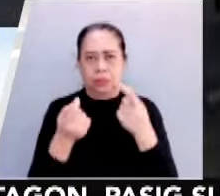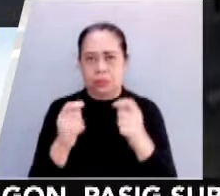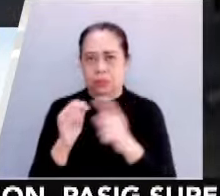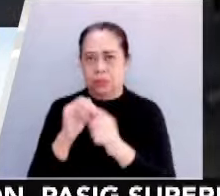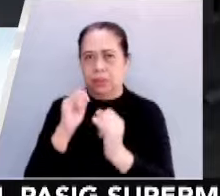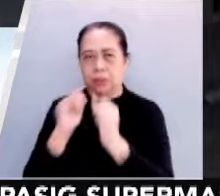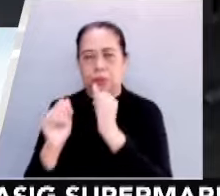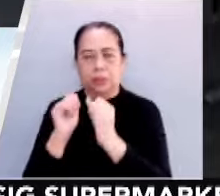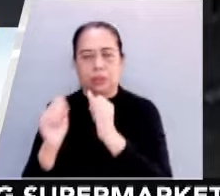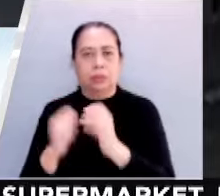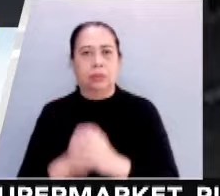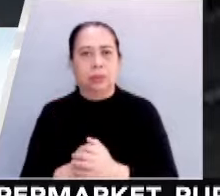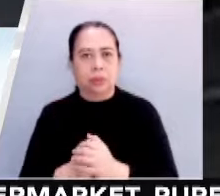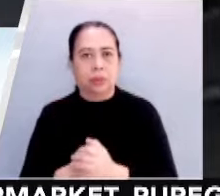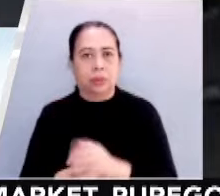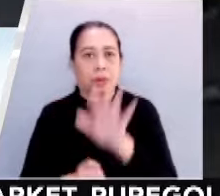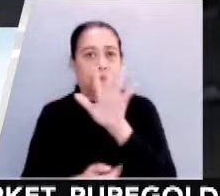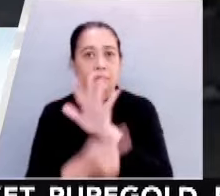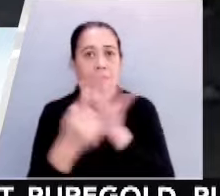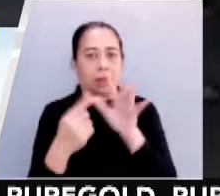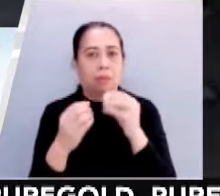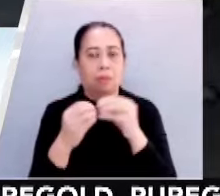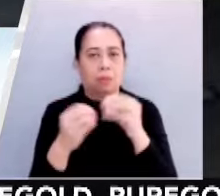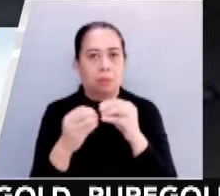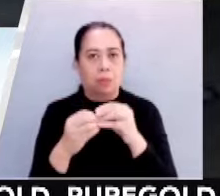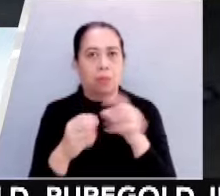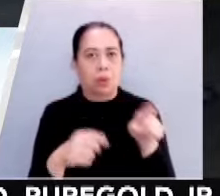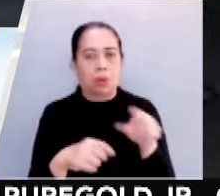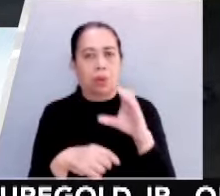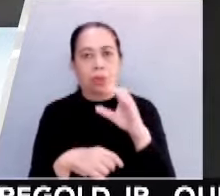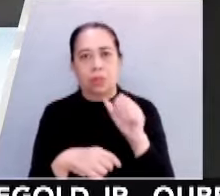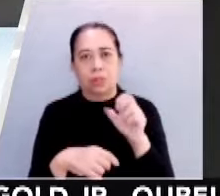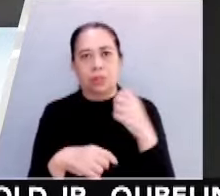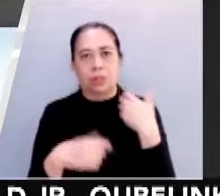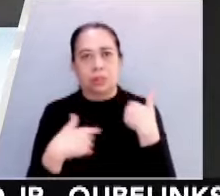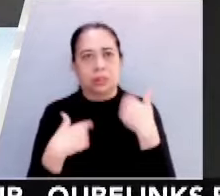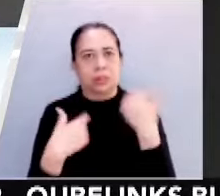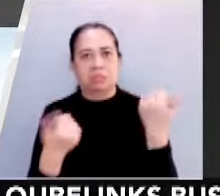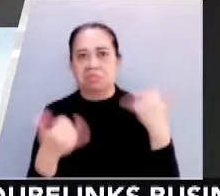panik. 5 akusado pa sa mga kasong ito ang at large.